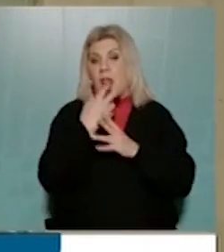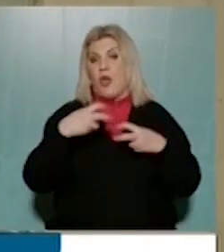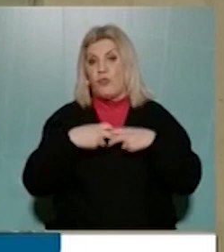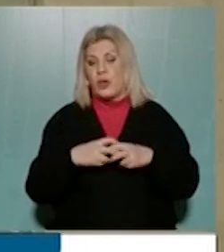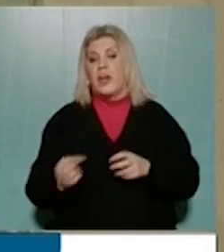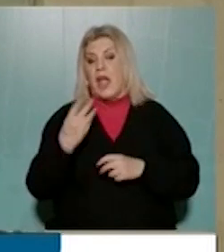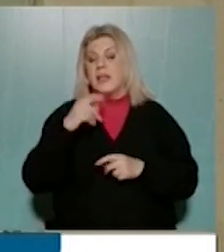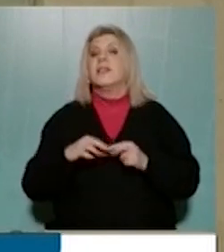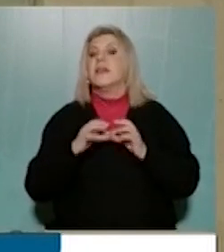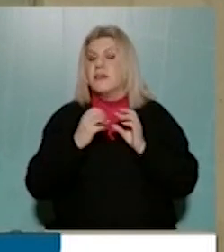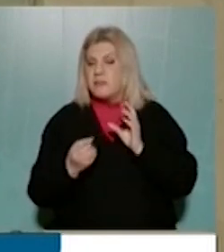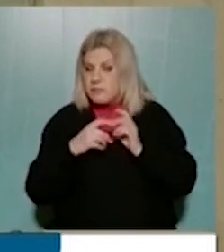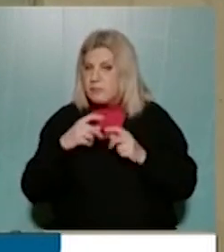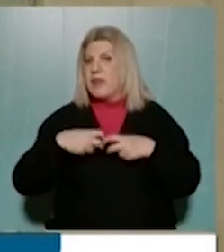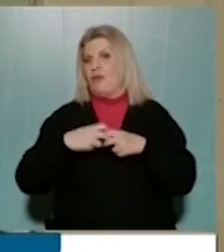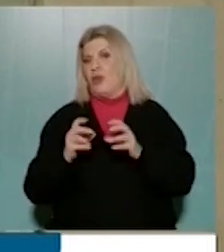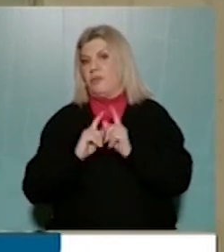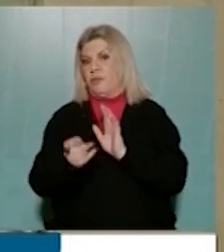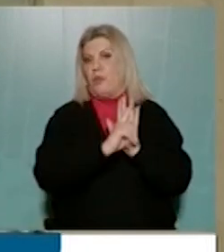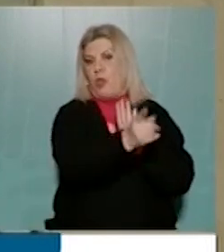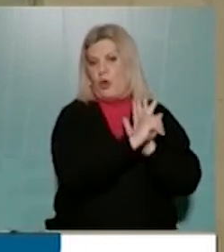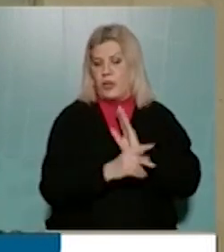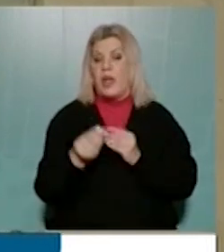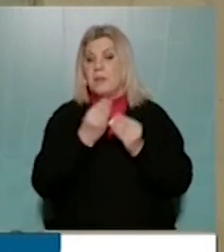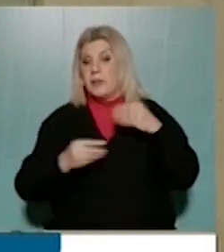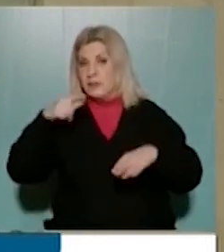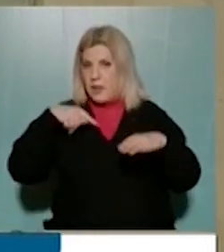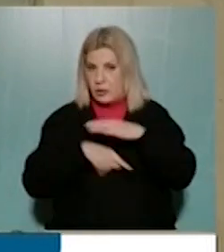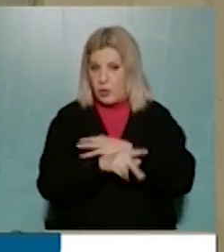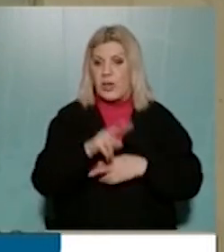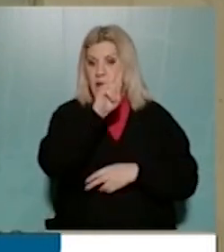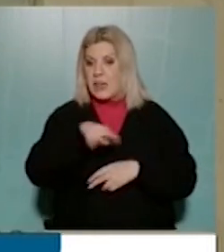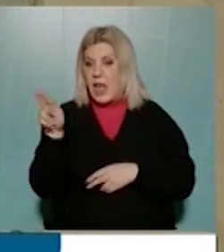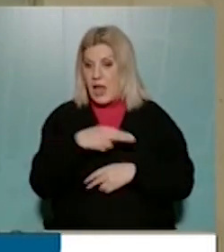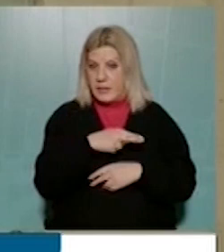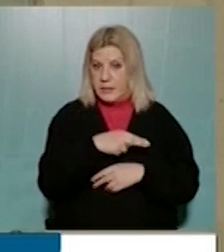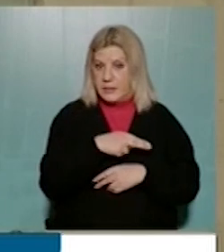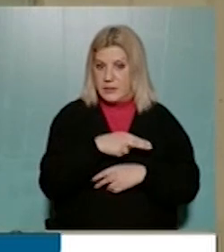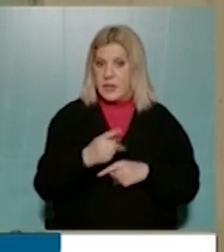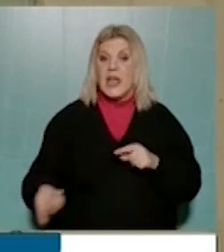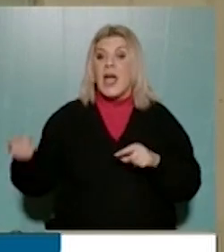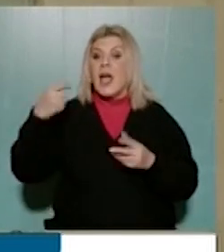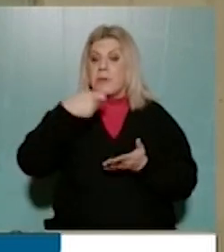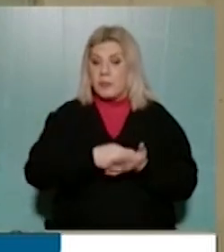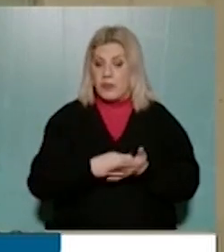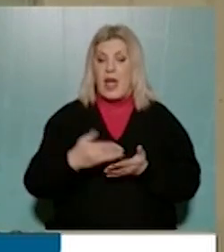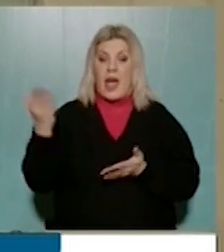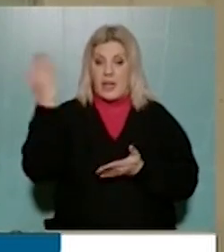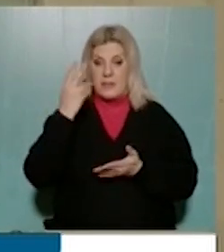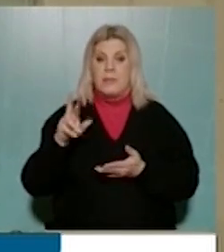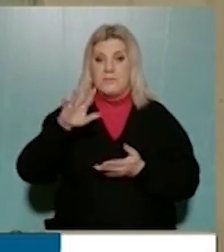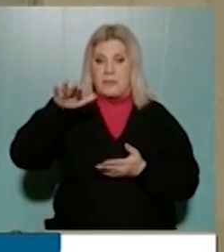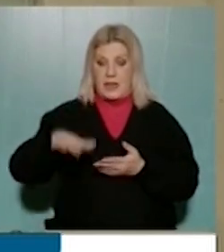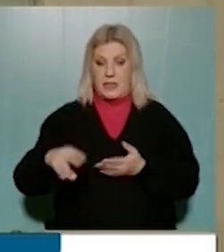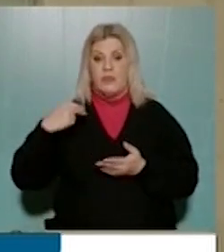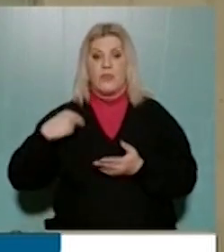γραμμές που θα καλύψουν προ στις ανάγκες επιτάχυνση του έγω το μετρό κατάργηση της επι πληρωμής πανάκριβης στάθμευσης στο